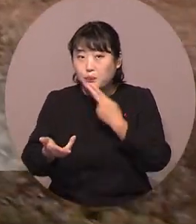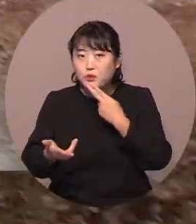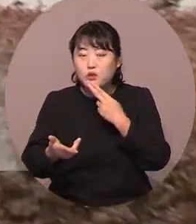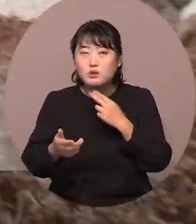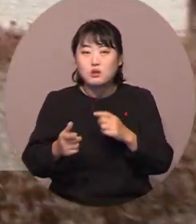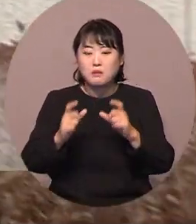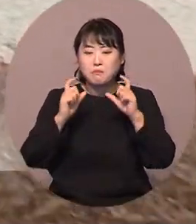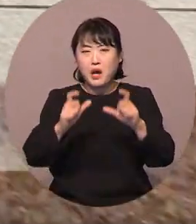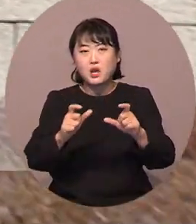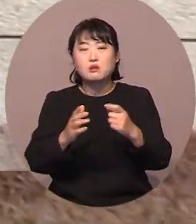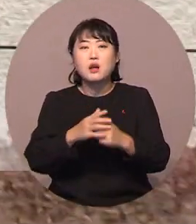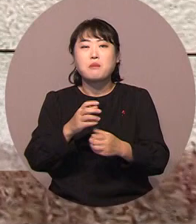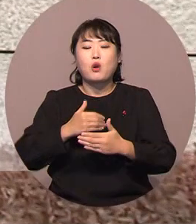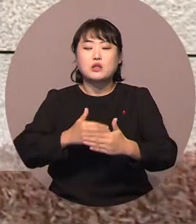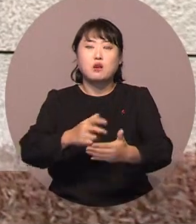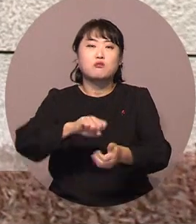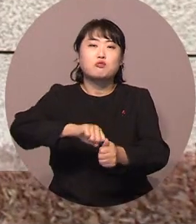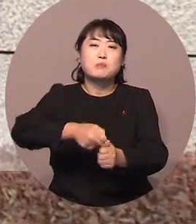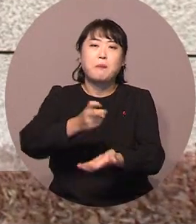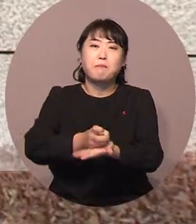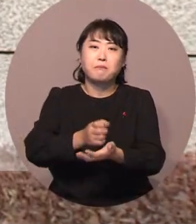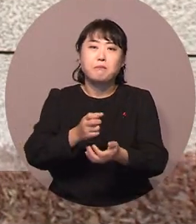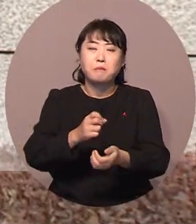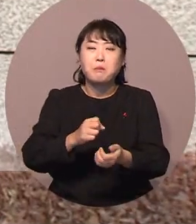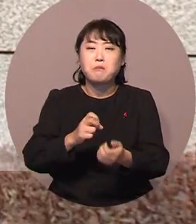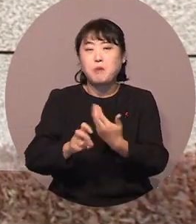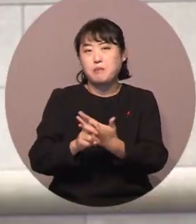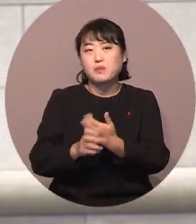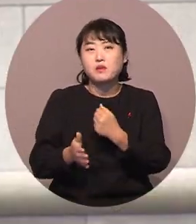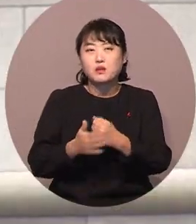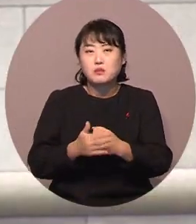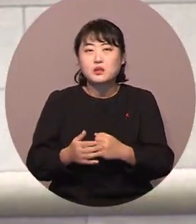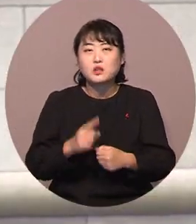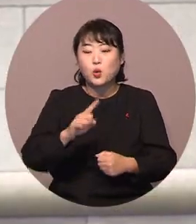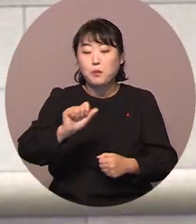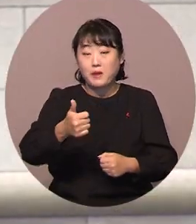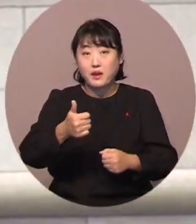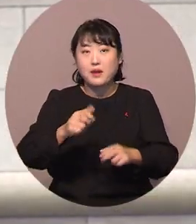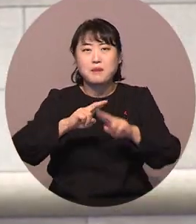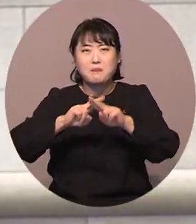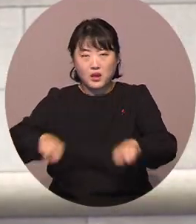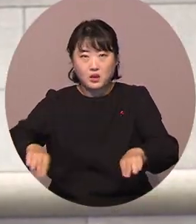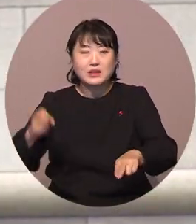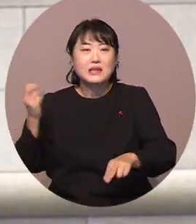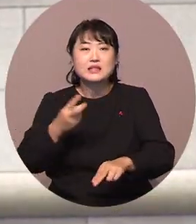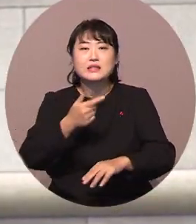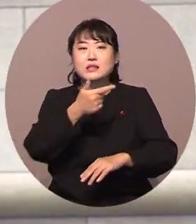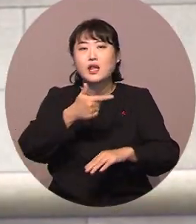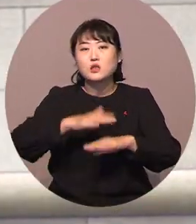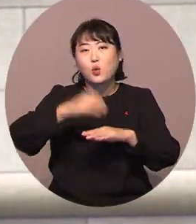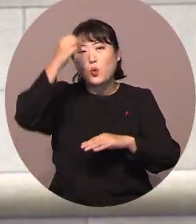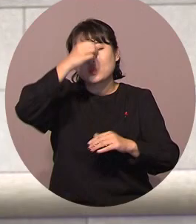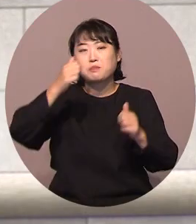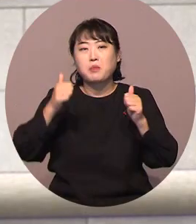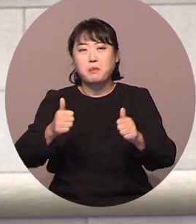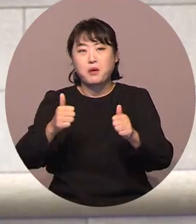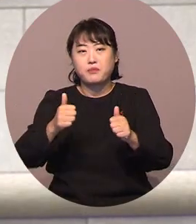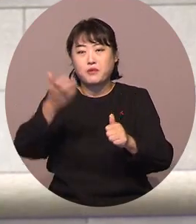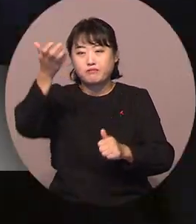절차상 위법이라며 벌금 1500만 원을 선고한 원심을 파기하고 사건을 대전 고법으로